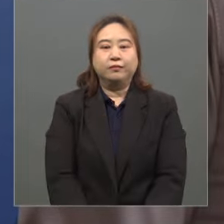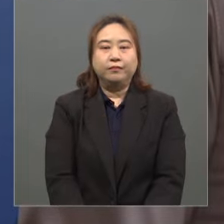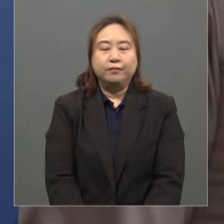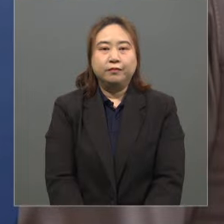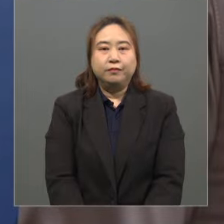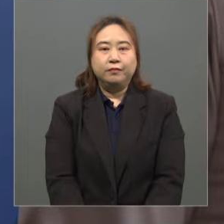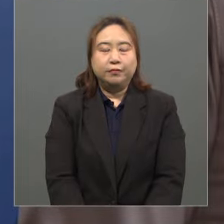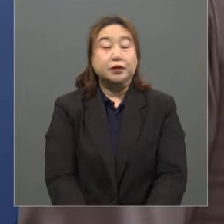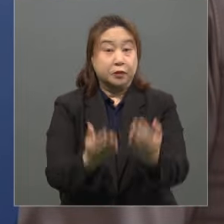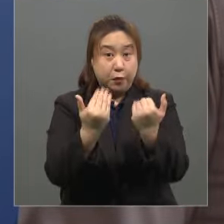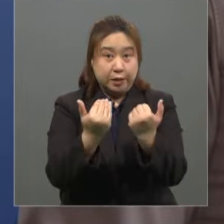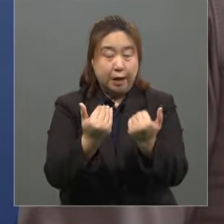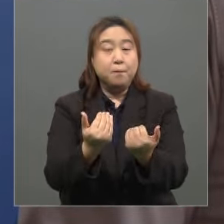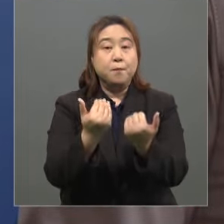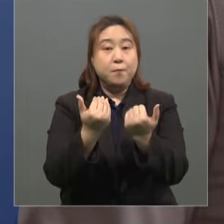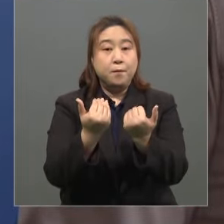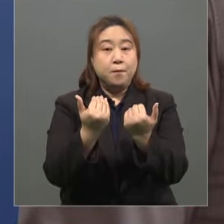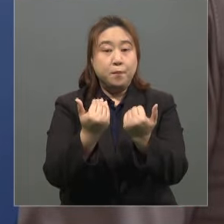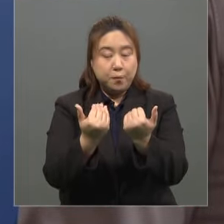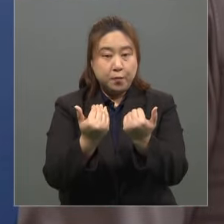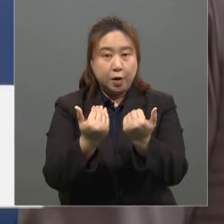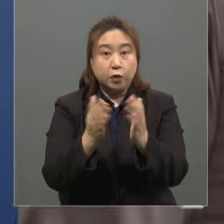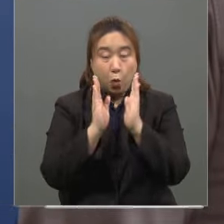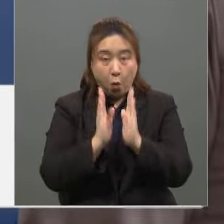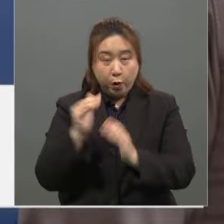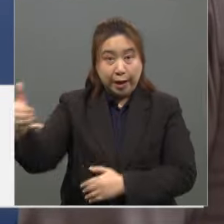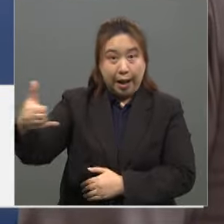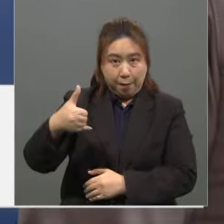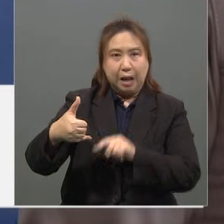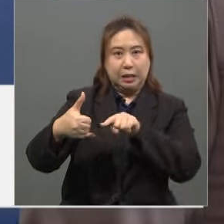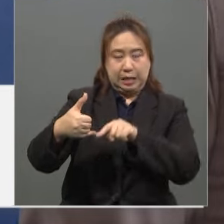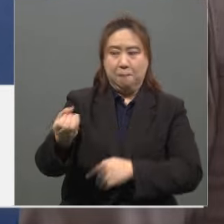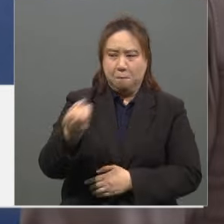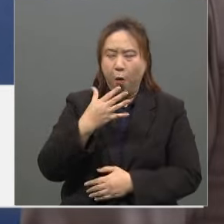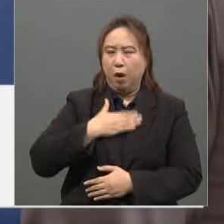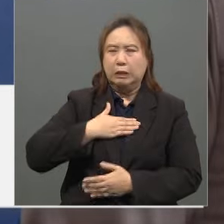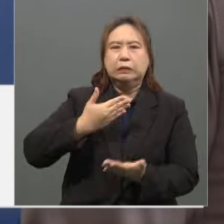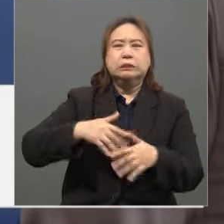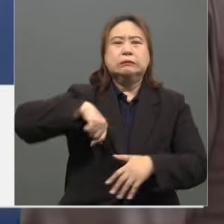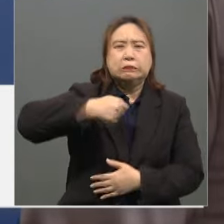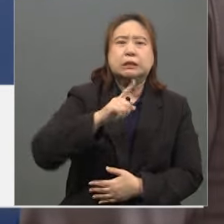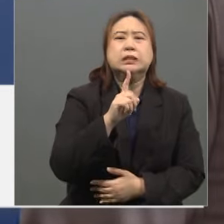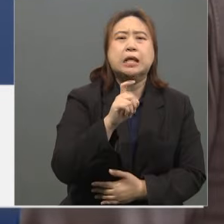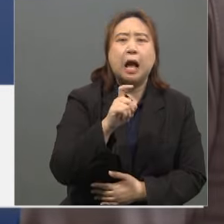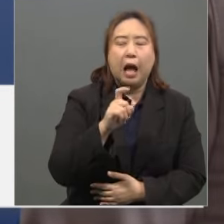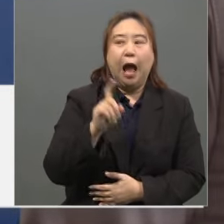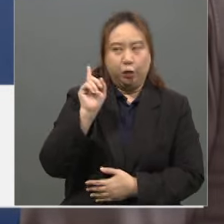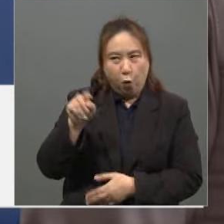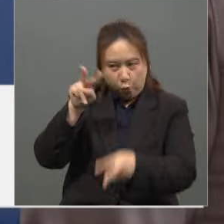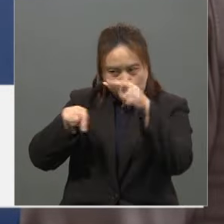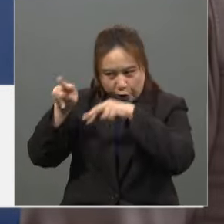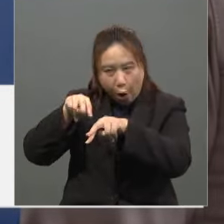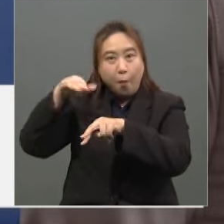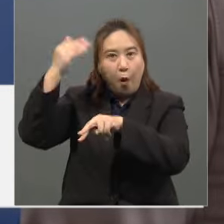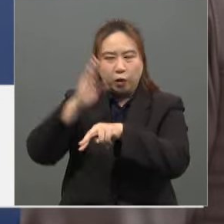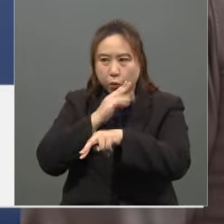อันนี้ผมเรียนอย่างนี้ก่อนครับว่าเราสอบมาแสดงตัวเป็นผู้เสียหายเราก็สอบแต่ถ้าข้อเท็จจริงปรากฏว่าอ้าวกลายเป็นผู้มี